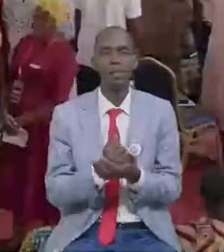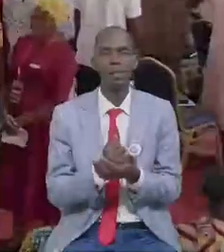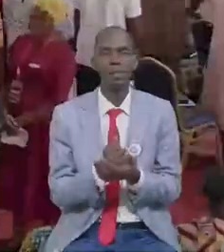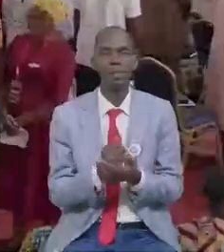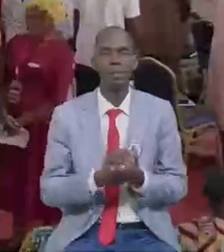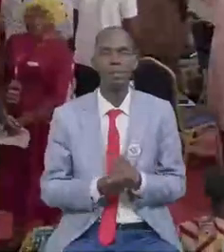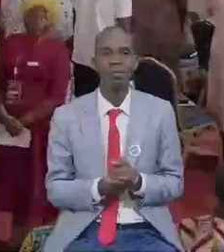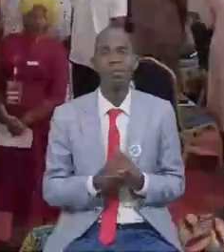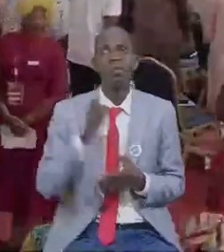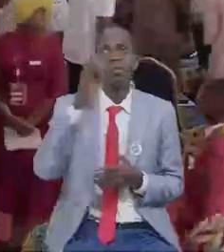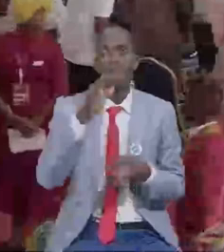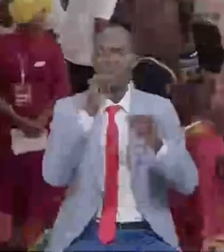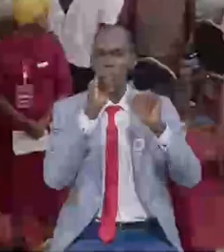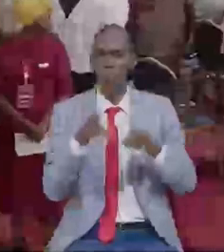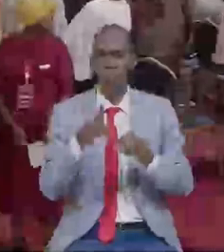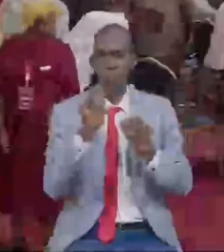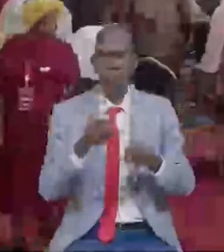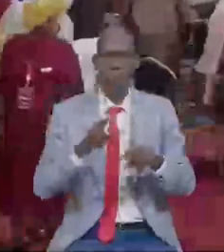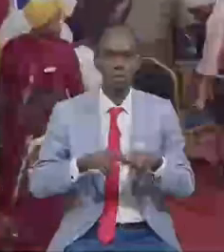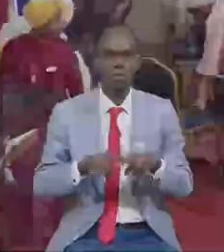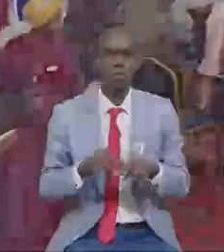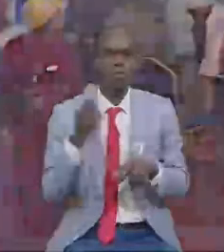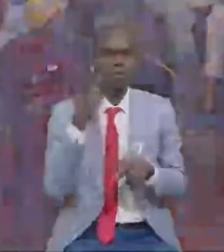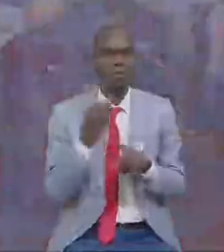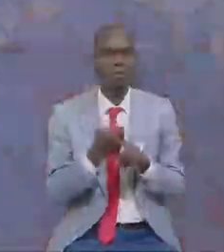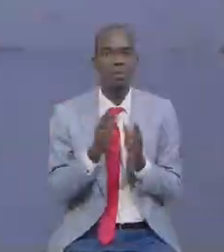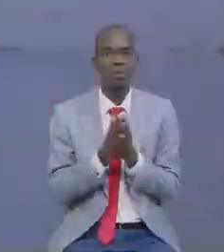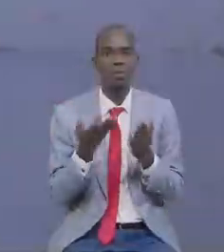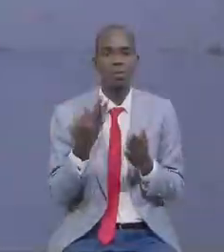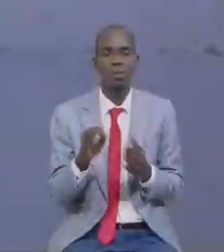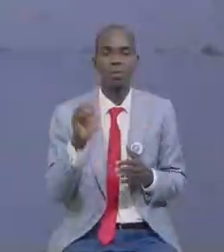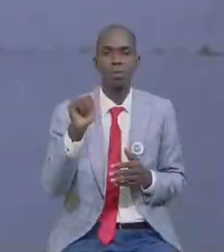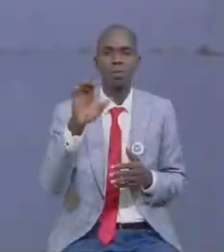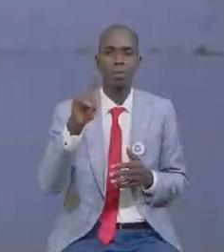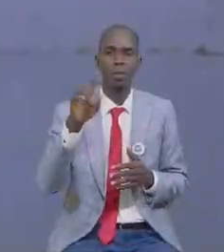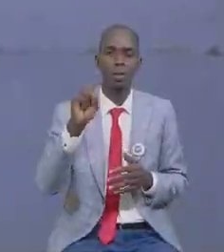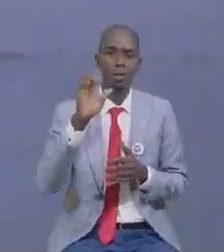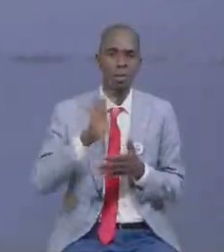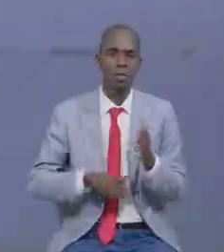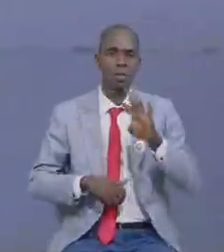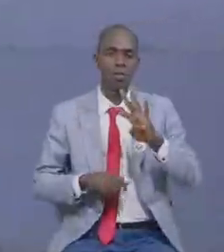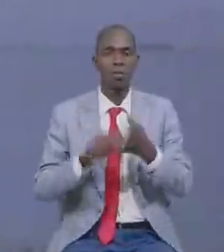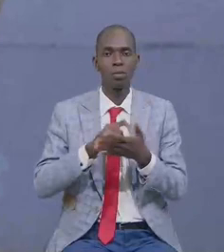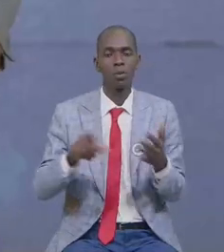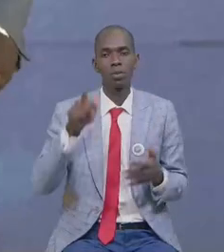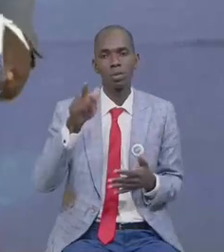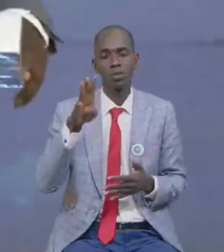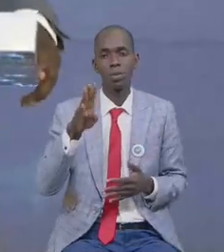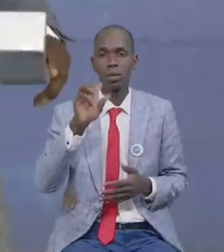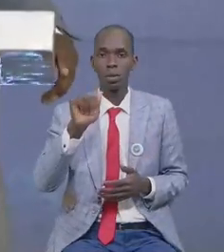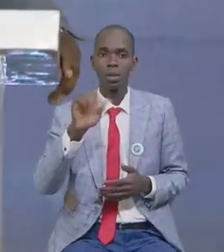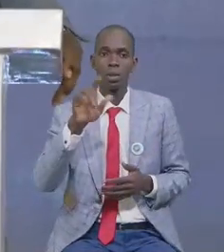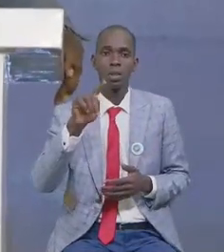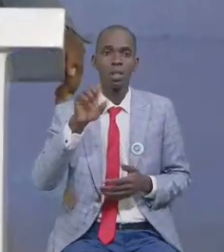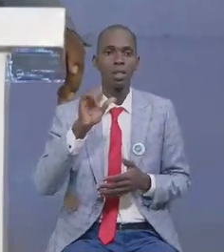Que Dieu vous bénisse, pour vous asseoir. Nous sommes en Actes des Apôtres, chapitre 4. Je vous lis à part du verset 24. Actes des